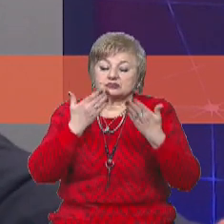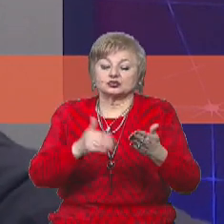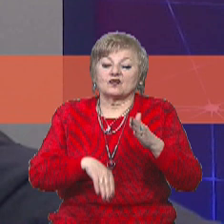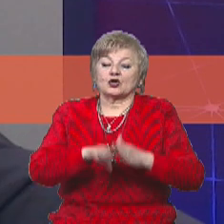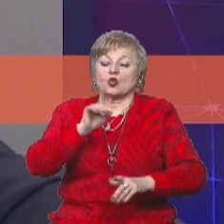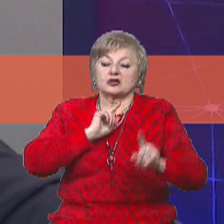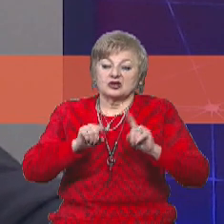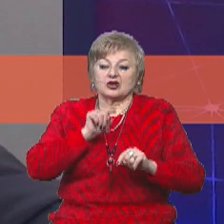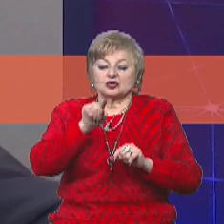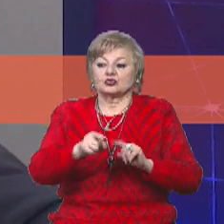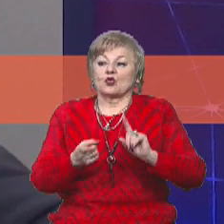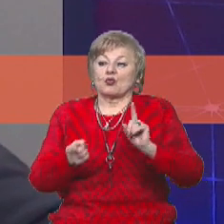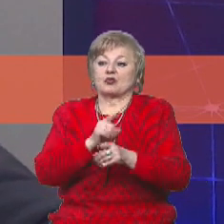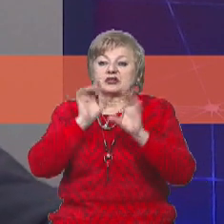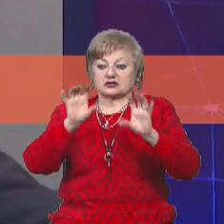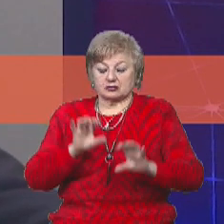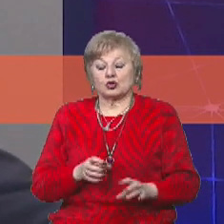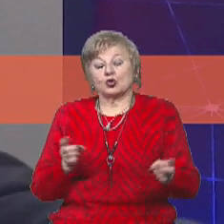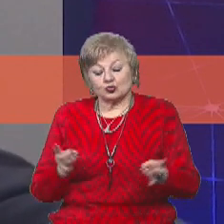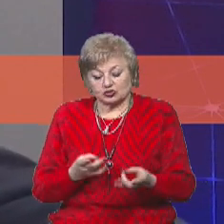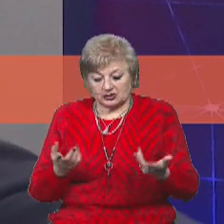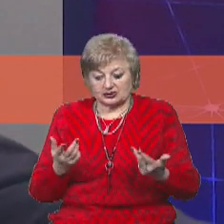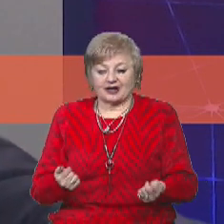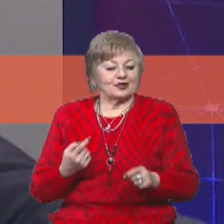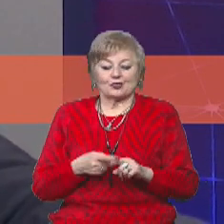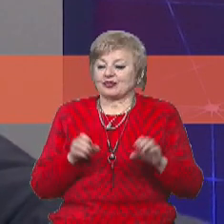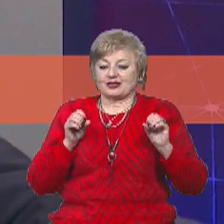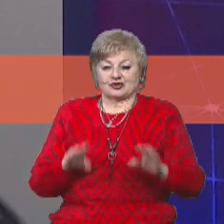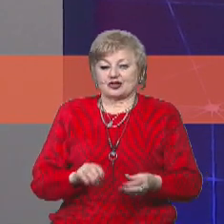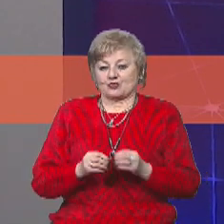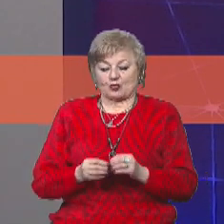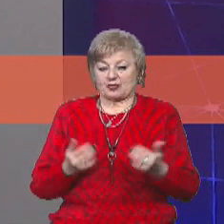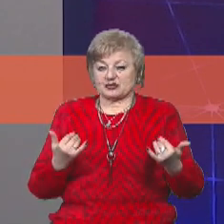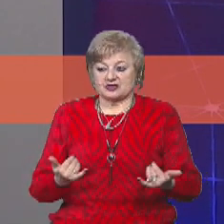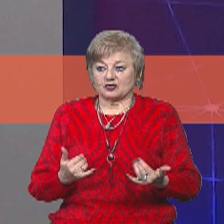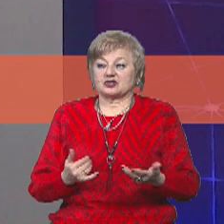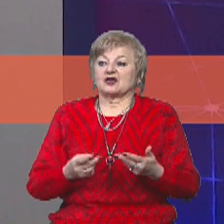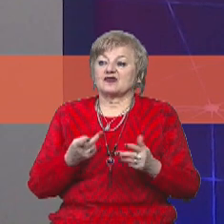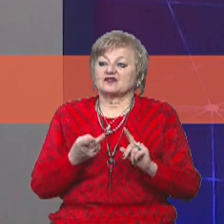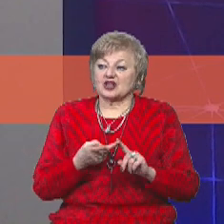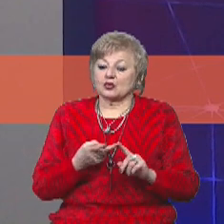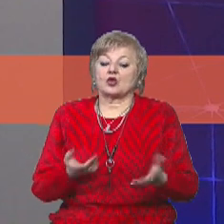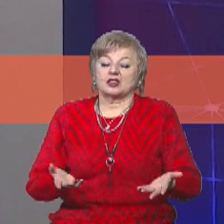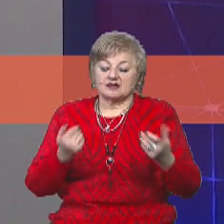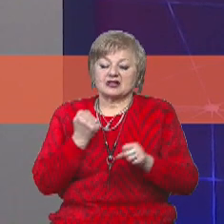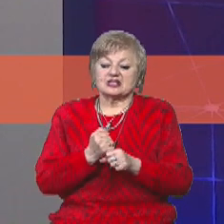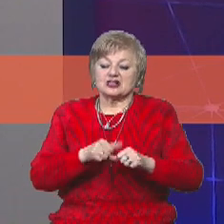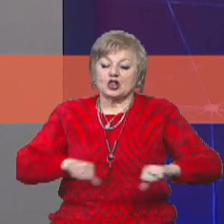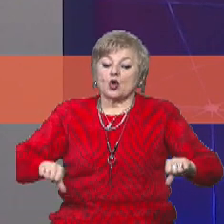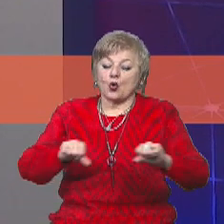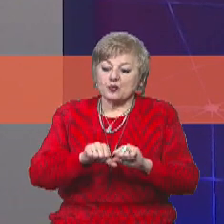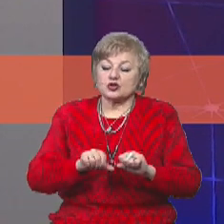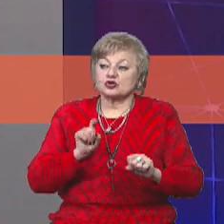Ради, щоб вони поміняли законодавство. Треба робити? Треба. Але це не вирішення проблеми сьогодні. Далі, давайте створимо комісію, яка